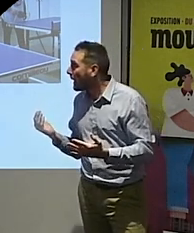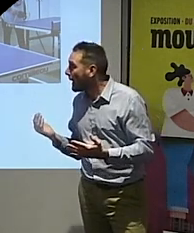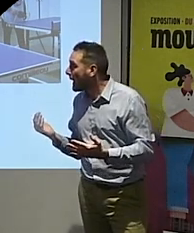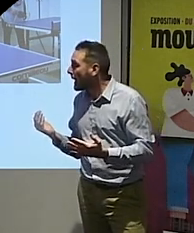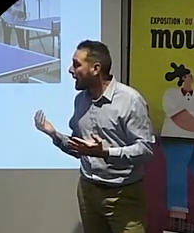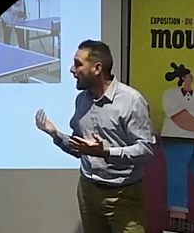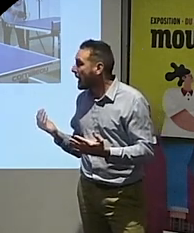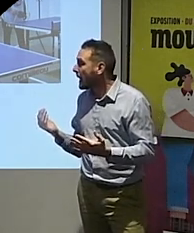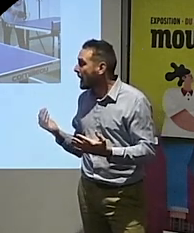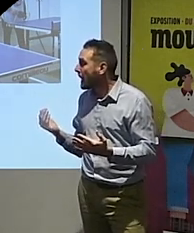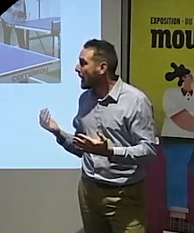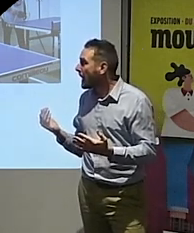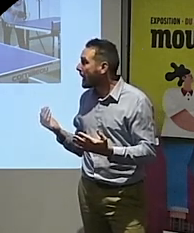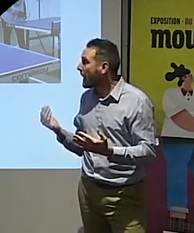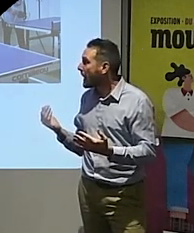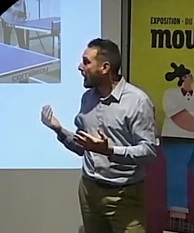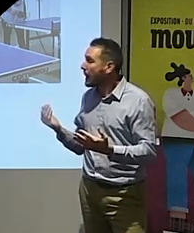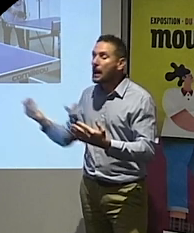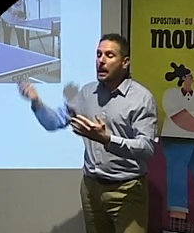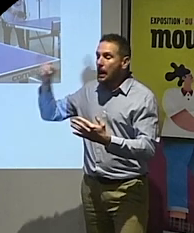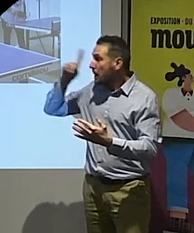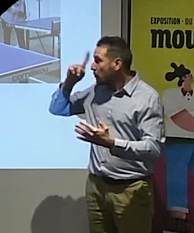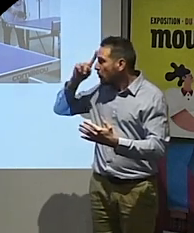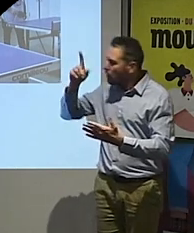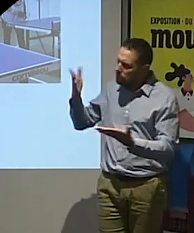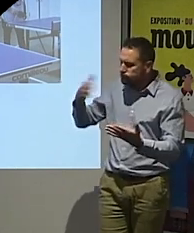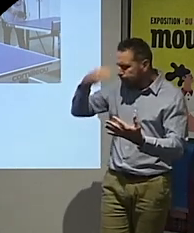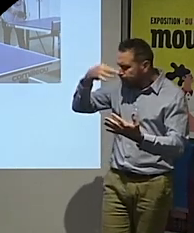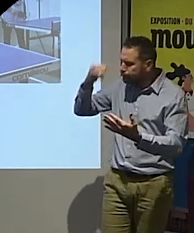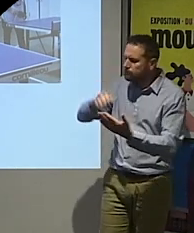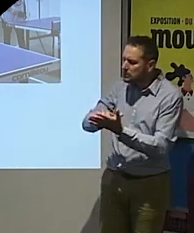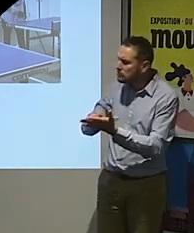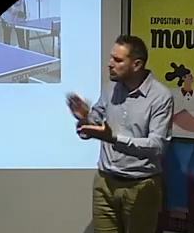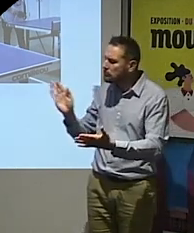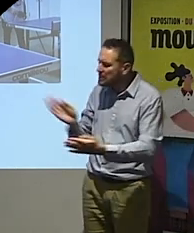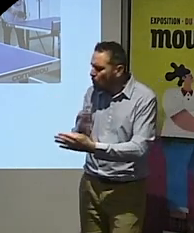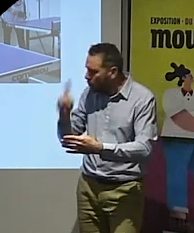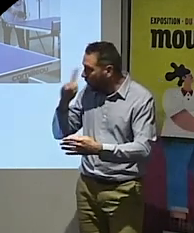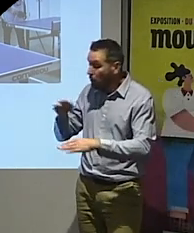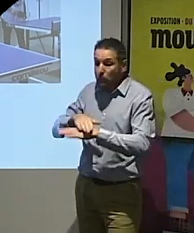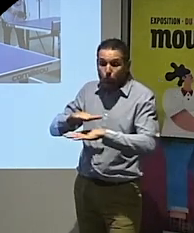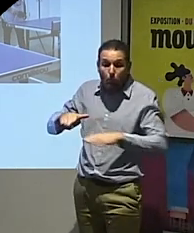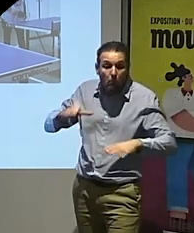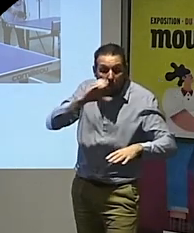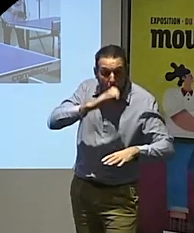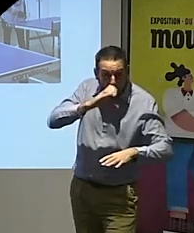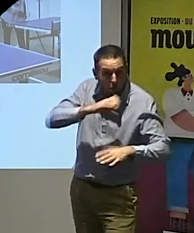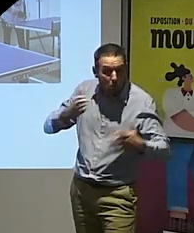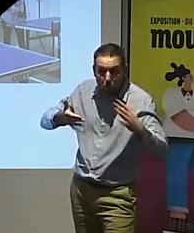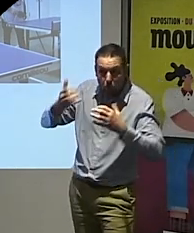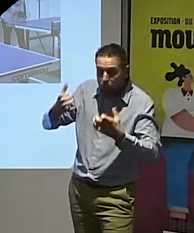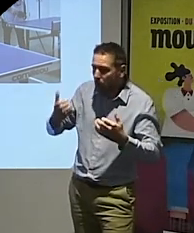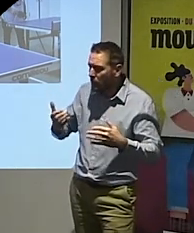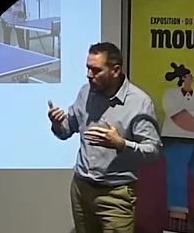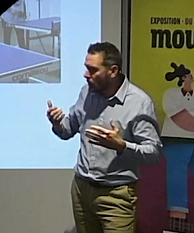logis. Et pourquoi tu as décidé de faire du ping-pong? Parce que ça m'intéresse. Ouais. Ça m'intéresse. Ça fait du sport, ça fait bouger. Ça fait